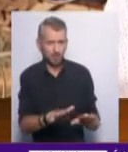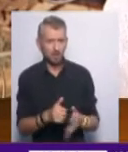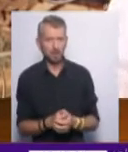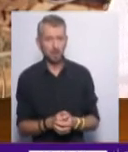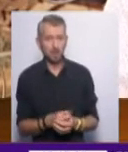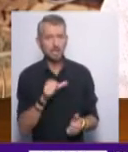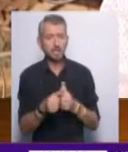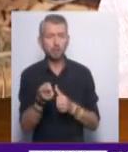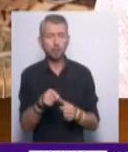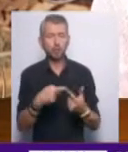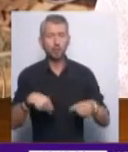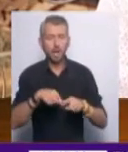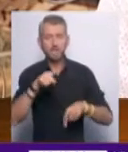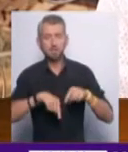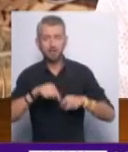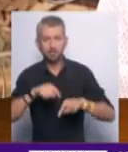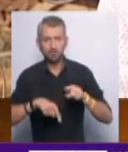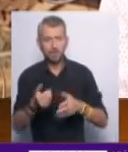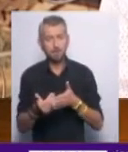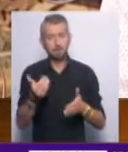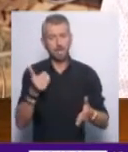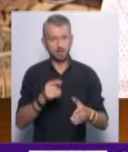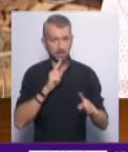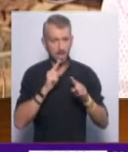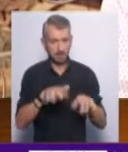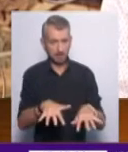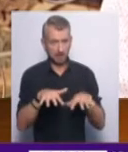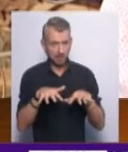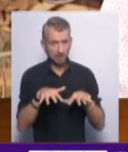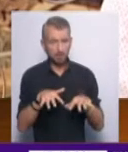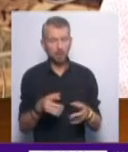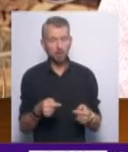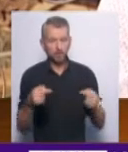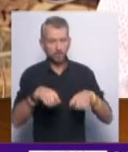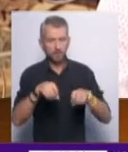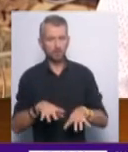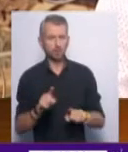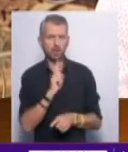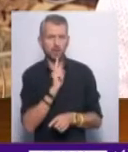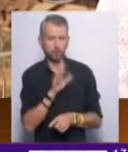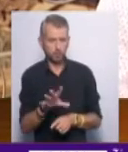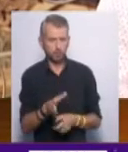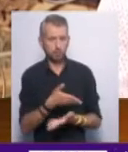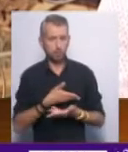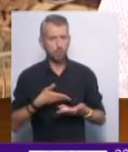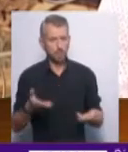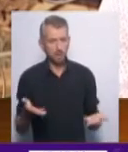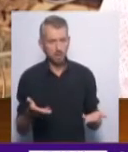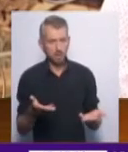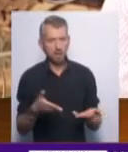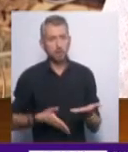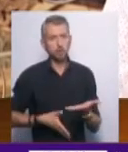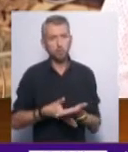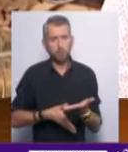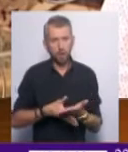тому фракція «Батьківщина» напередодні пленарного засідання визначилася, що не будемо ми